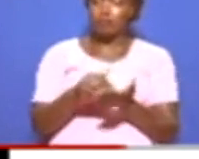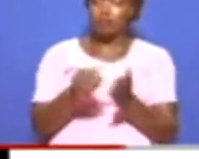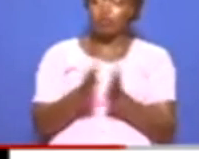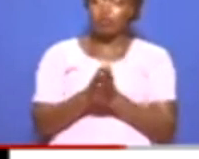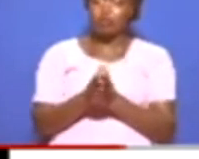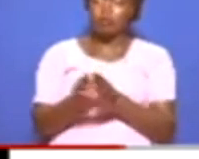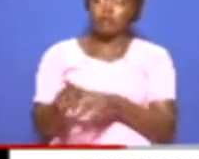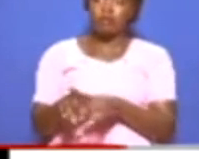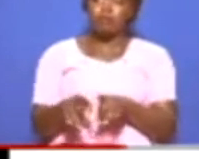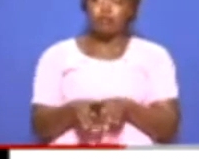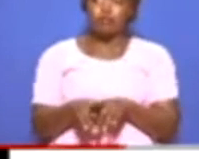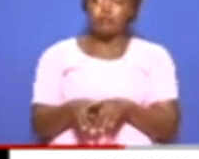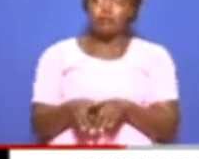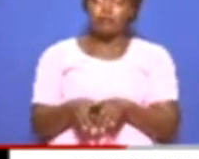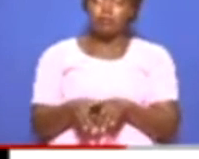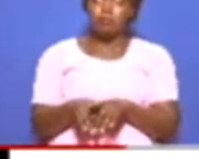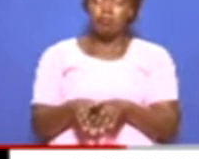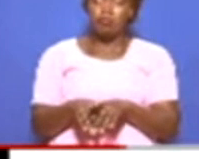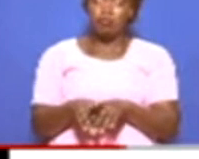wa